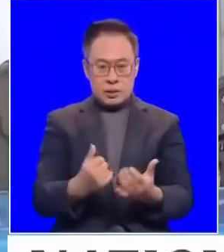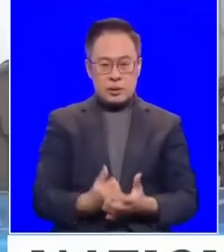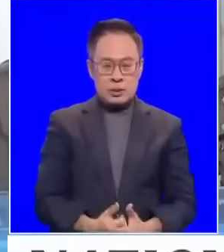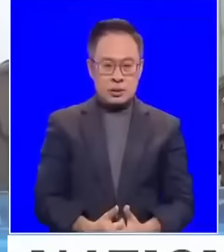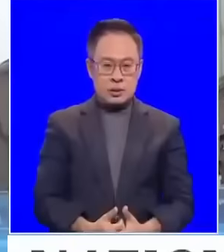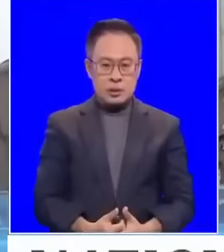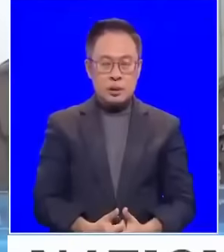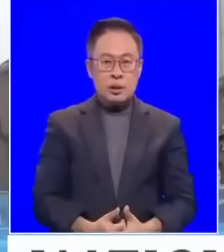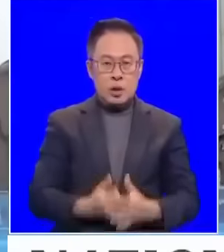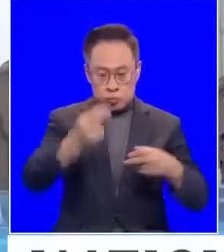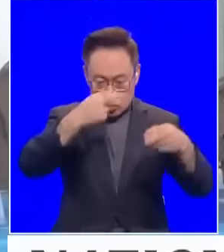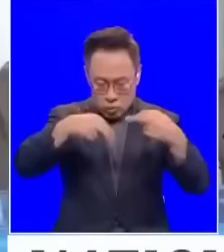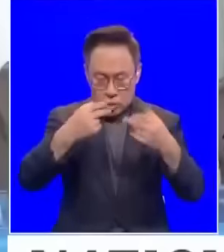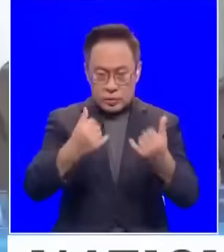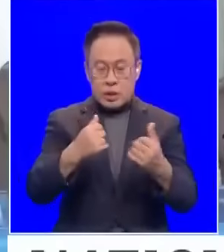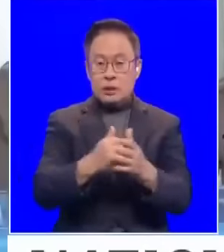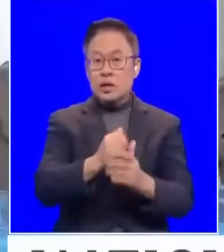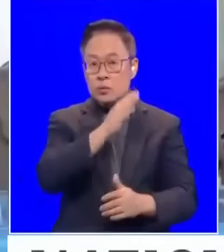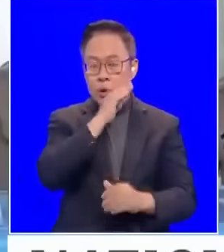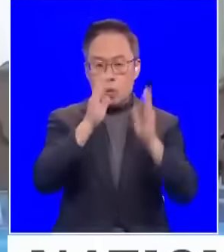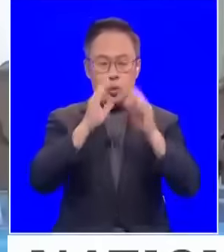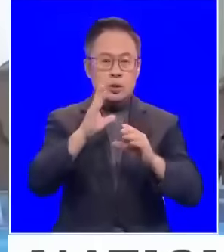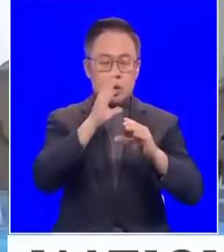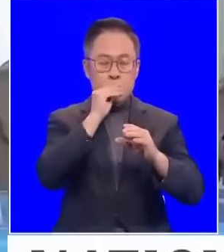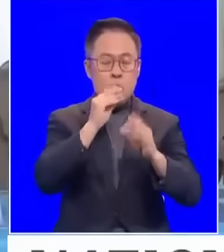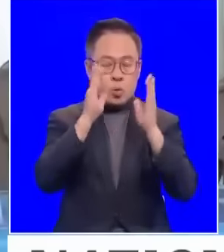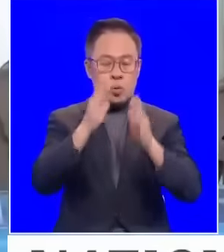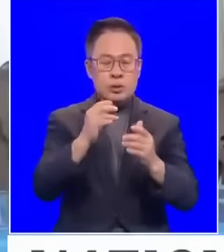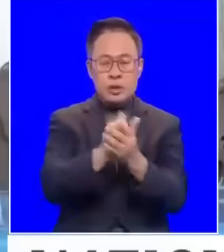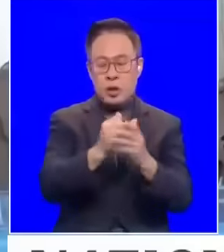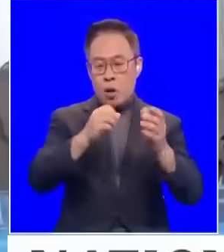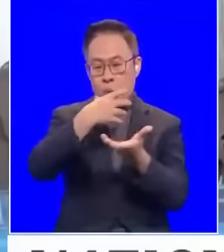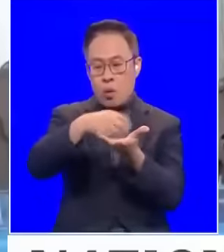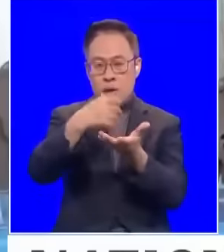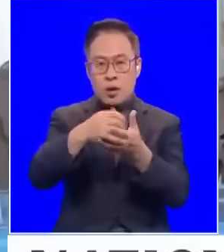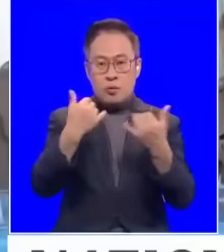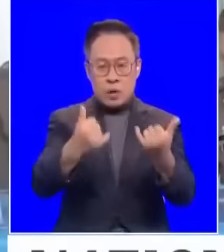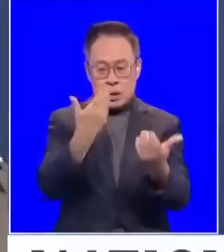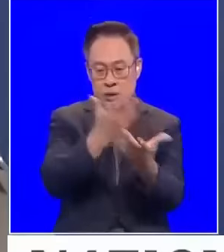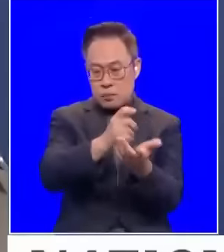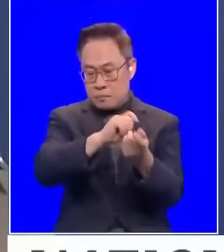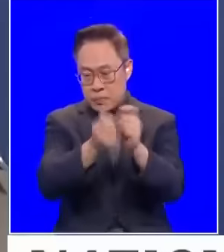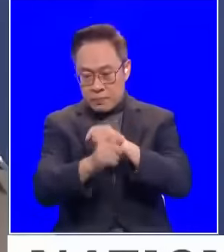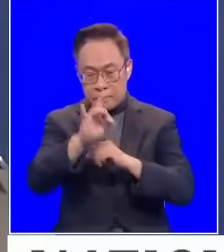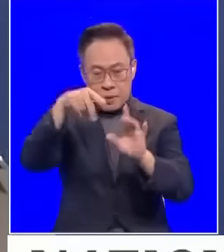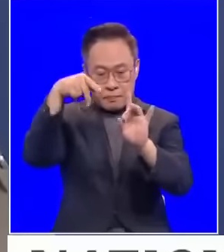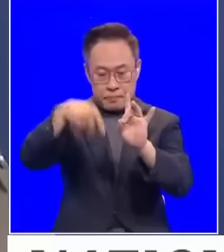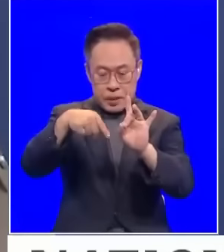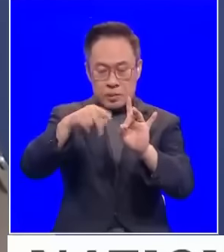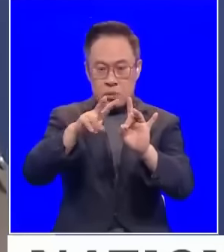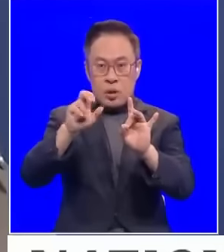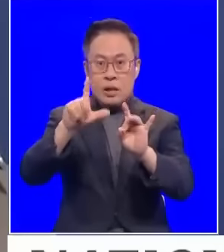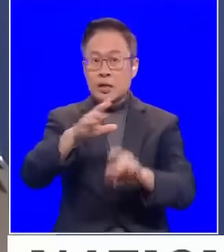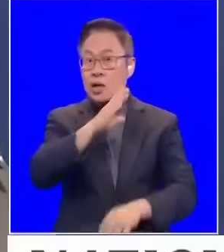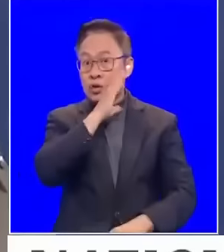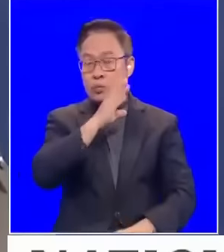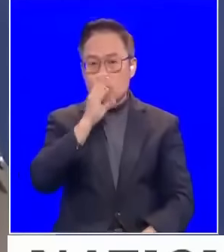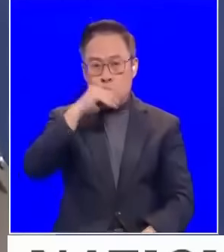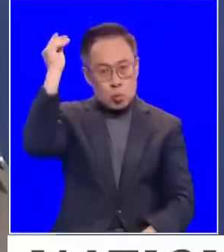มาพูดต่อสาธารณะไม่ใช่ข้อเท็จจริงจะต้องรับผิดชอบและต้องถูกดำเนินคดีค ่ ะ แล้วเราอยู่ในโลกของโ